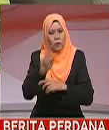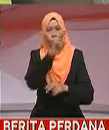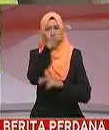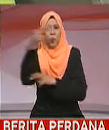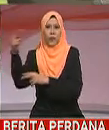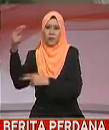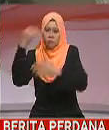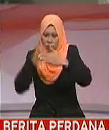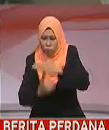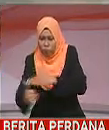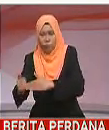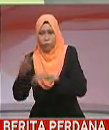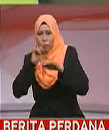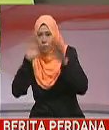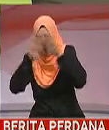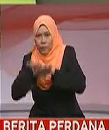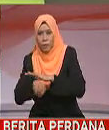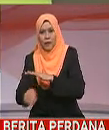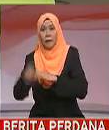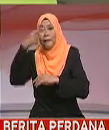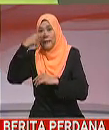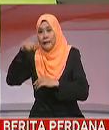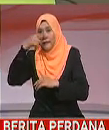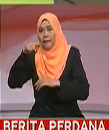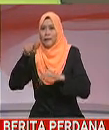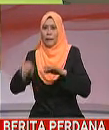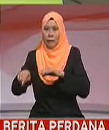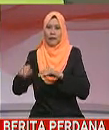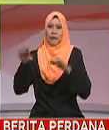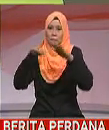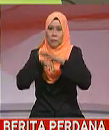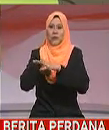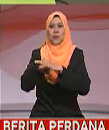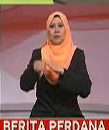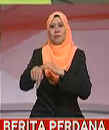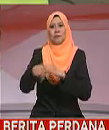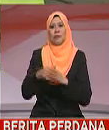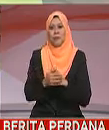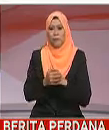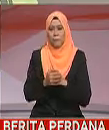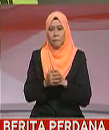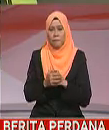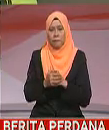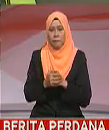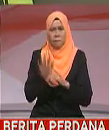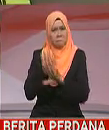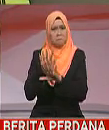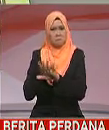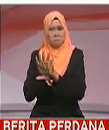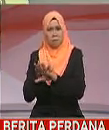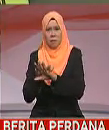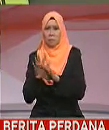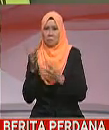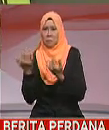Nama Thailand dekat, masuk Thailand. Tu Thailand Malaysia dekat utang lah. Tu jalan-jalan tu kakinya malam-malam pi ramai lah 20